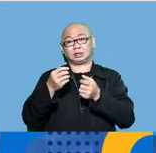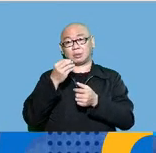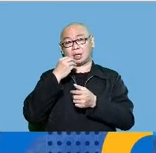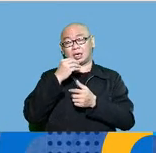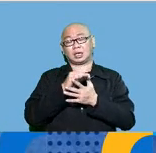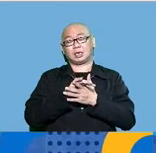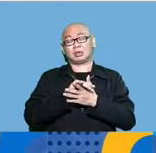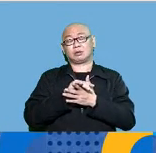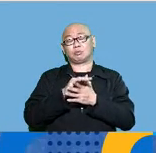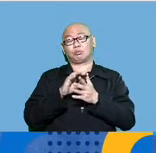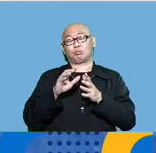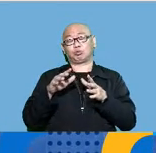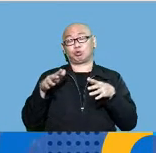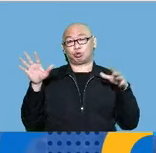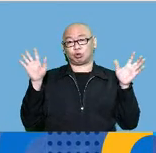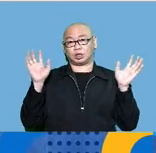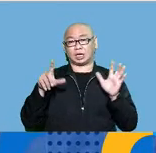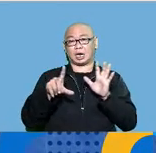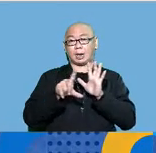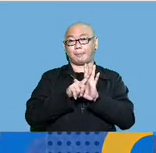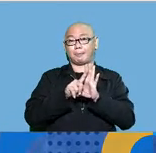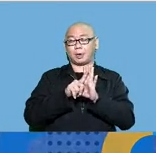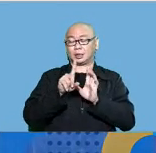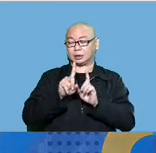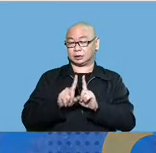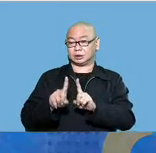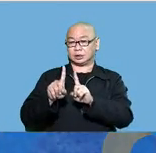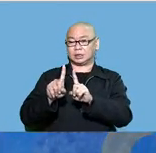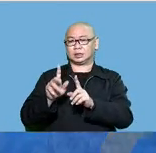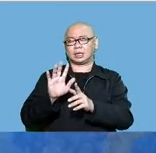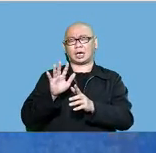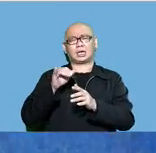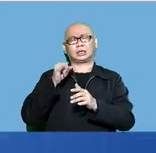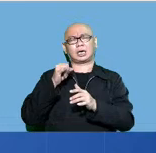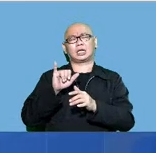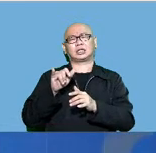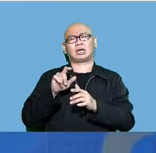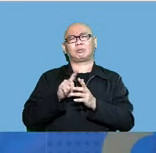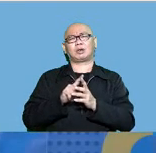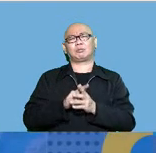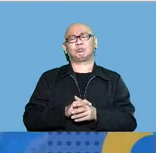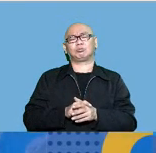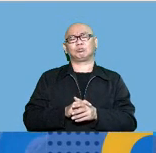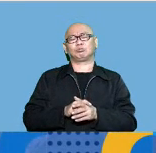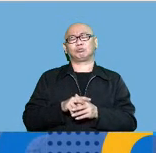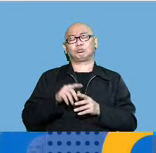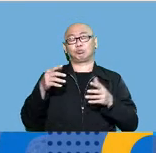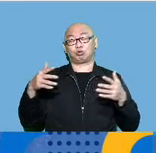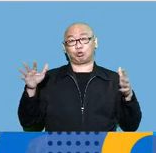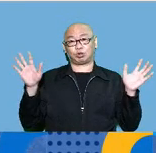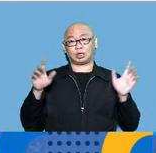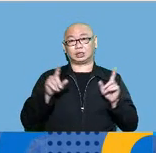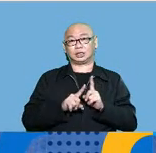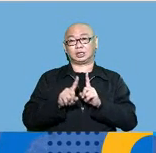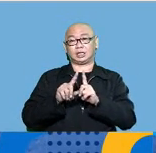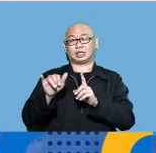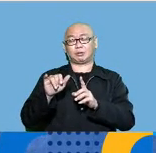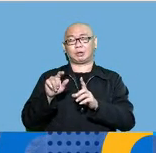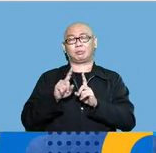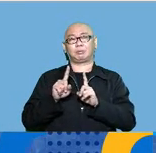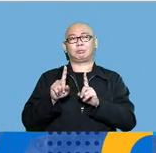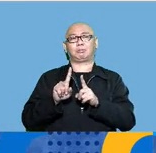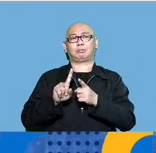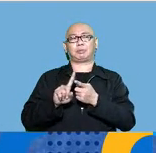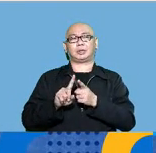ini lambang kesetiaan. Oleh karena itu Bapak-bapak, jangan kalah dengan burung yang juga setia dengan pasangannya.